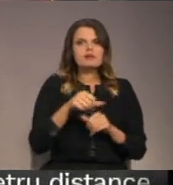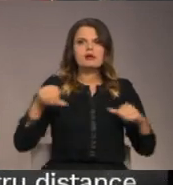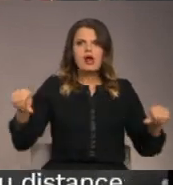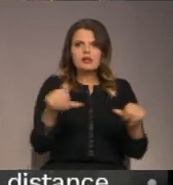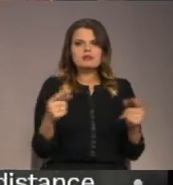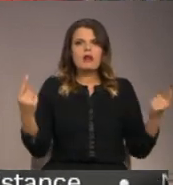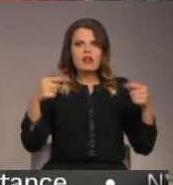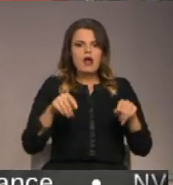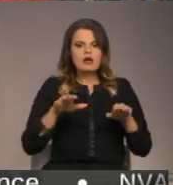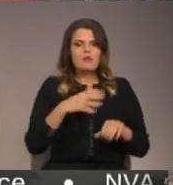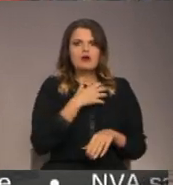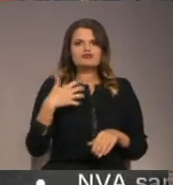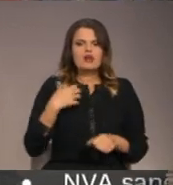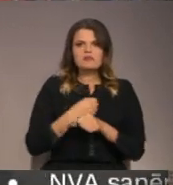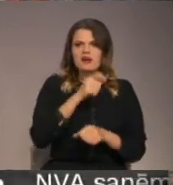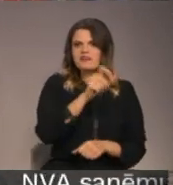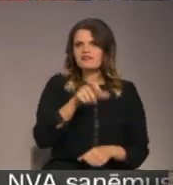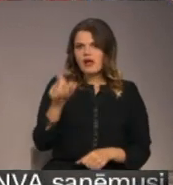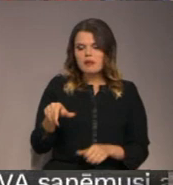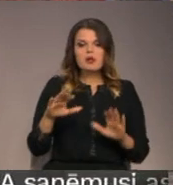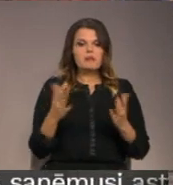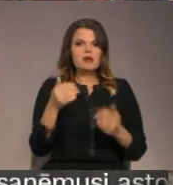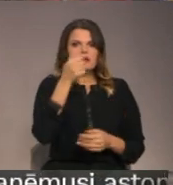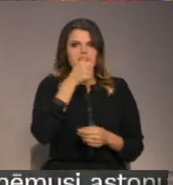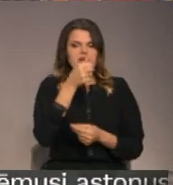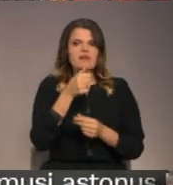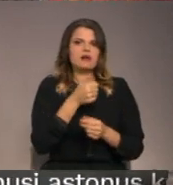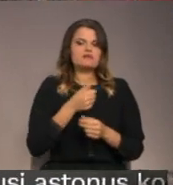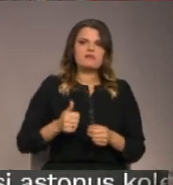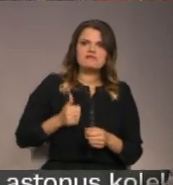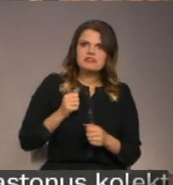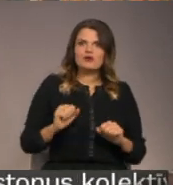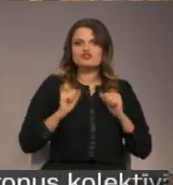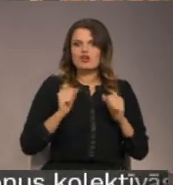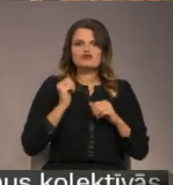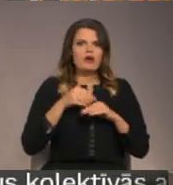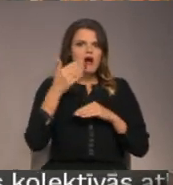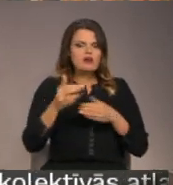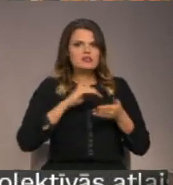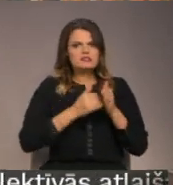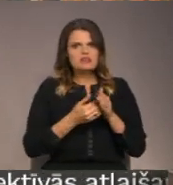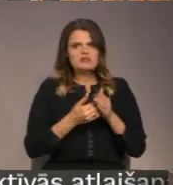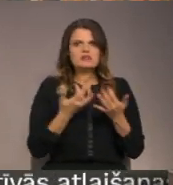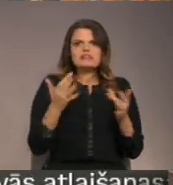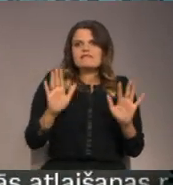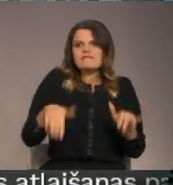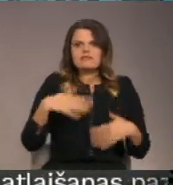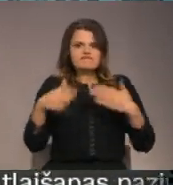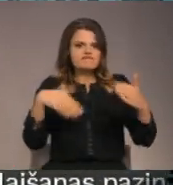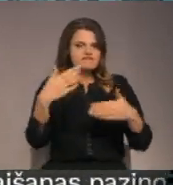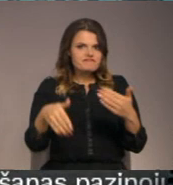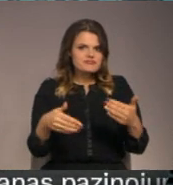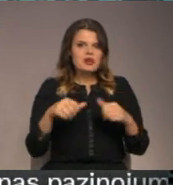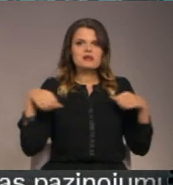pavadīto laiku pašvaldības iestāžu darbiniekiem, tikmēr privātie uzņēmumi cenšas šo ārkārtējo situāciju pārdzīvot saviem spēkiem. Tā